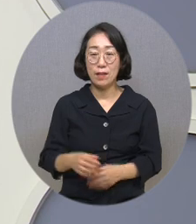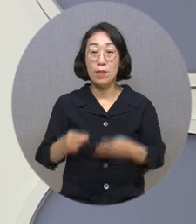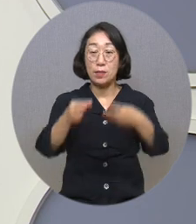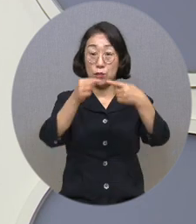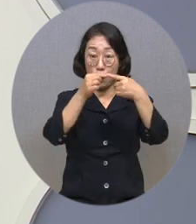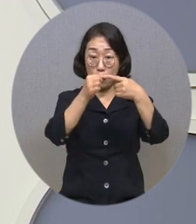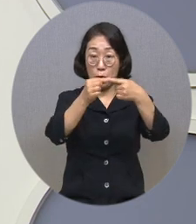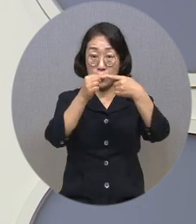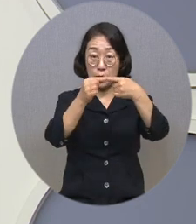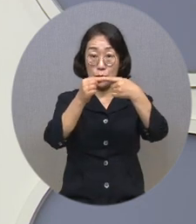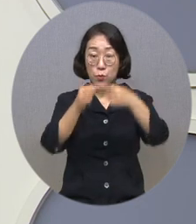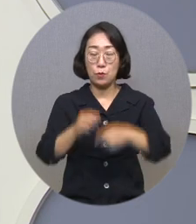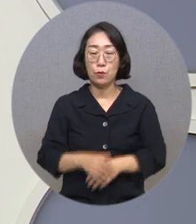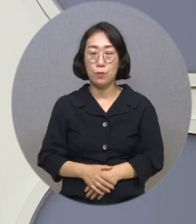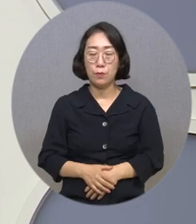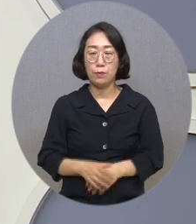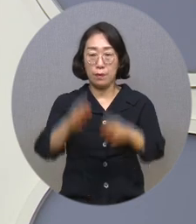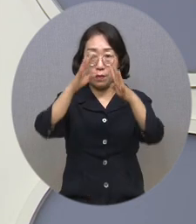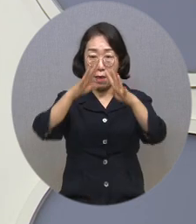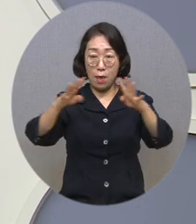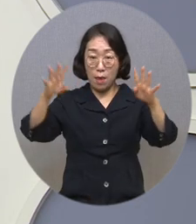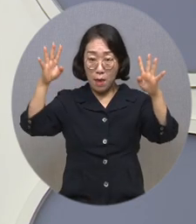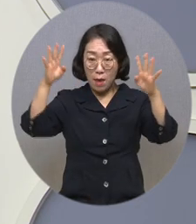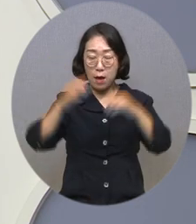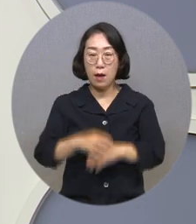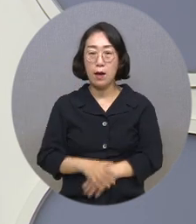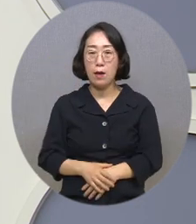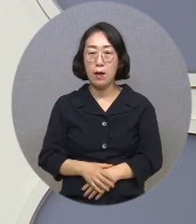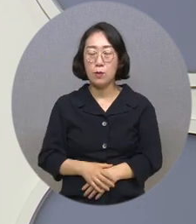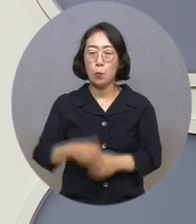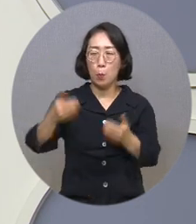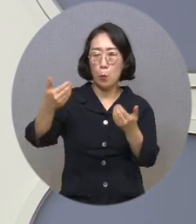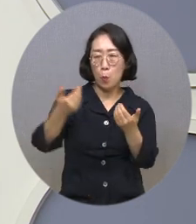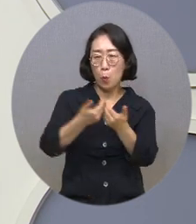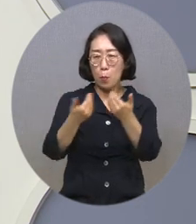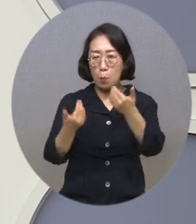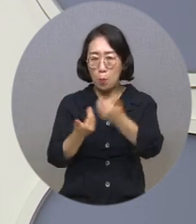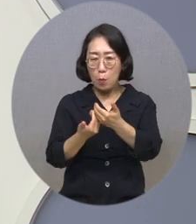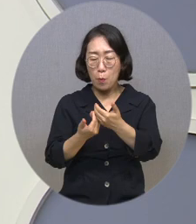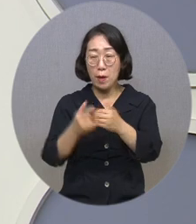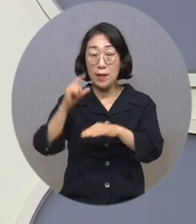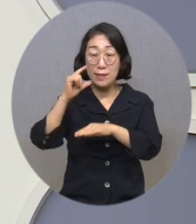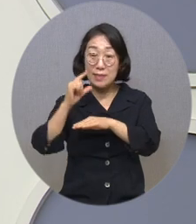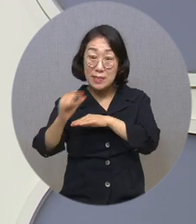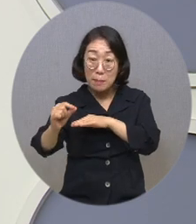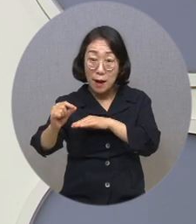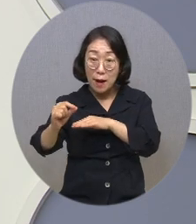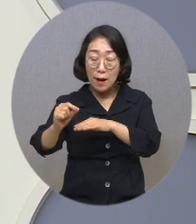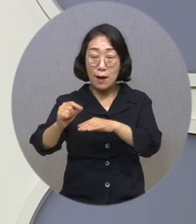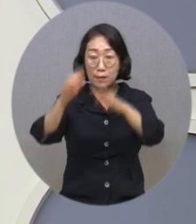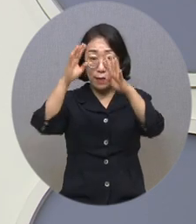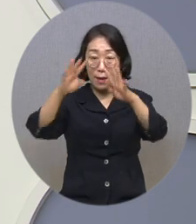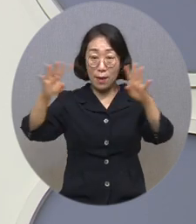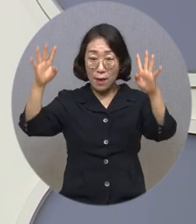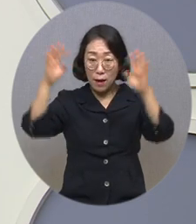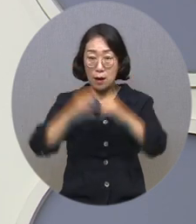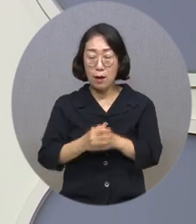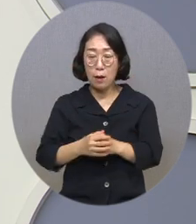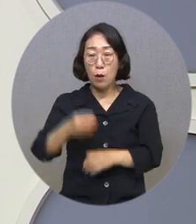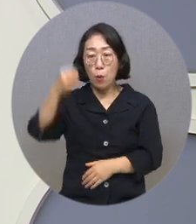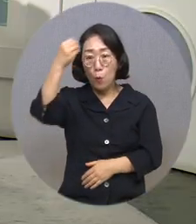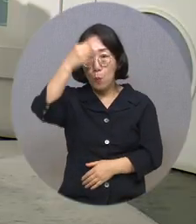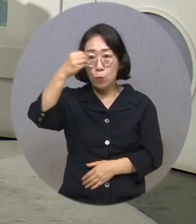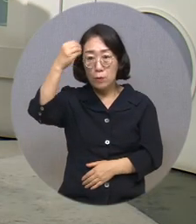첫째는 이제 이게 이제 대학의 상충 관계가 있어서 그런다. 예를 들면 지방 대학은 이제 지금 고등학교